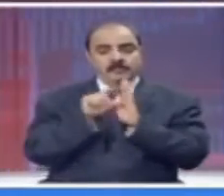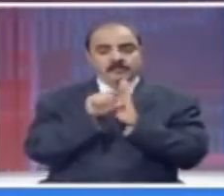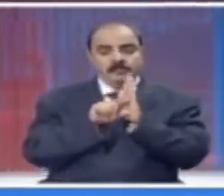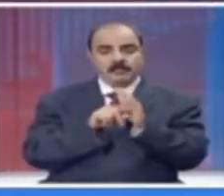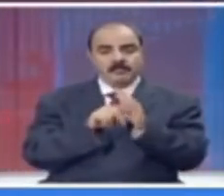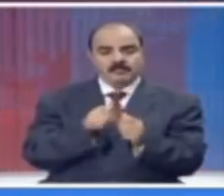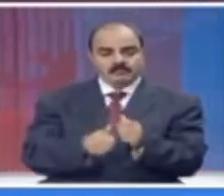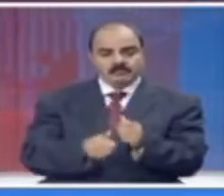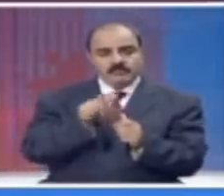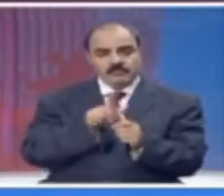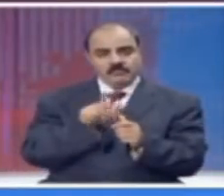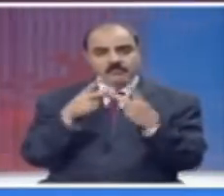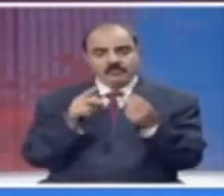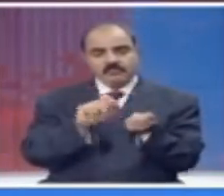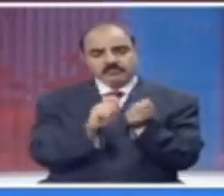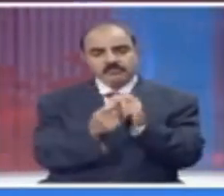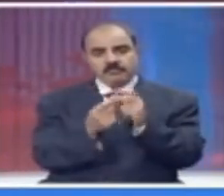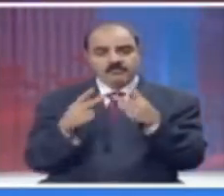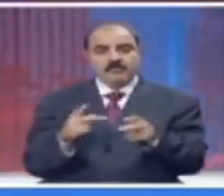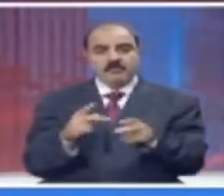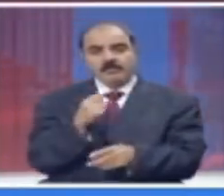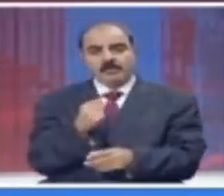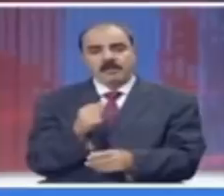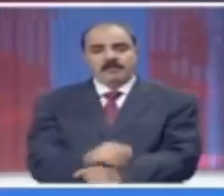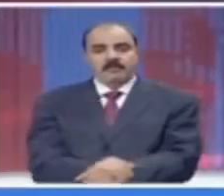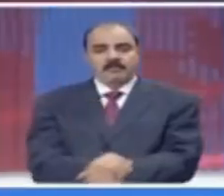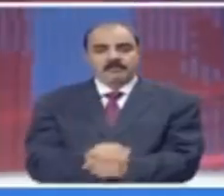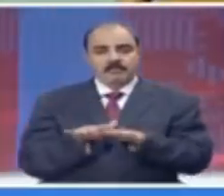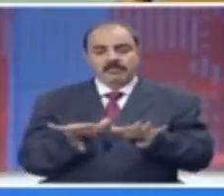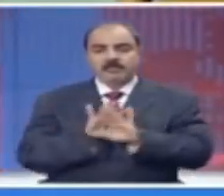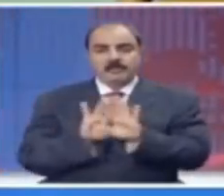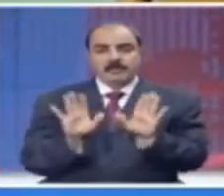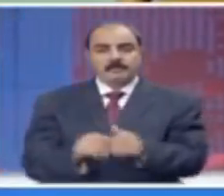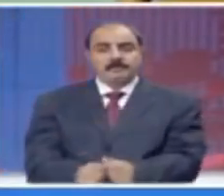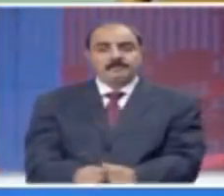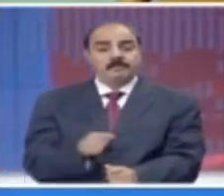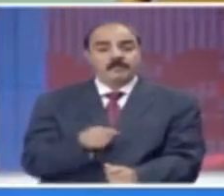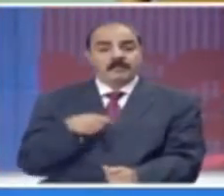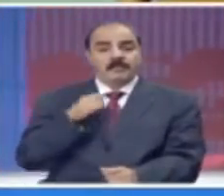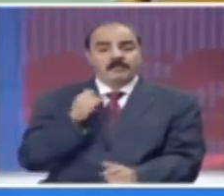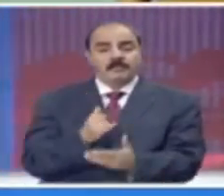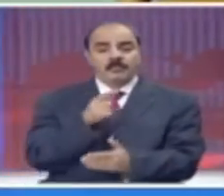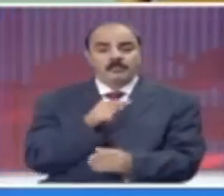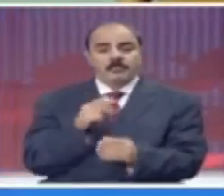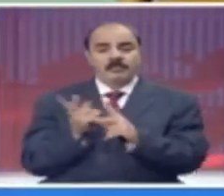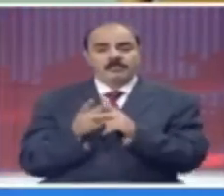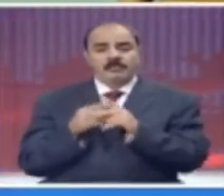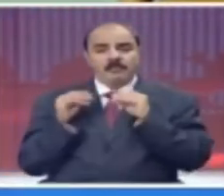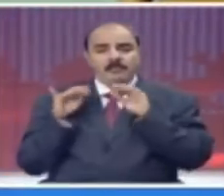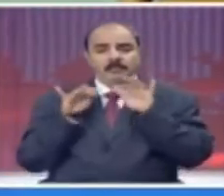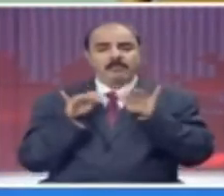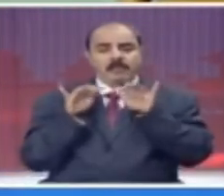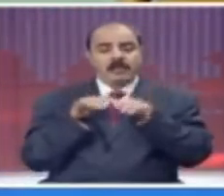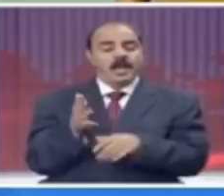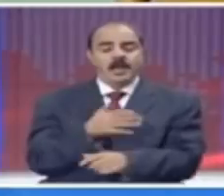66.8% من الناخبين وافقوا على التعديلات الدستورية التي طرحت في استفتاء أمس. وأضاف رئيس السلطة الوطنية للانتخابات